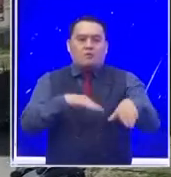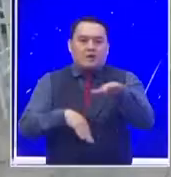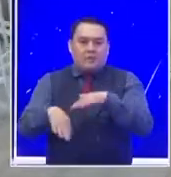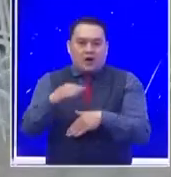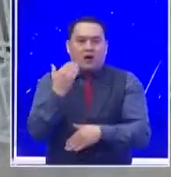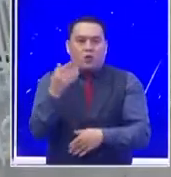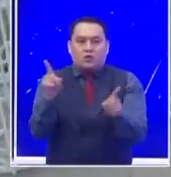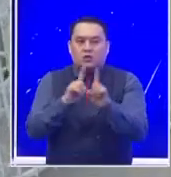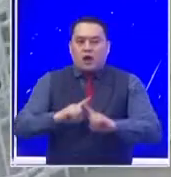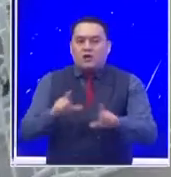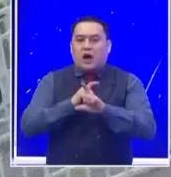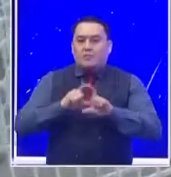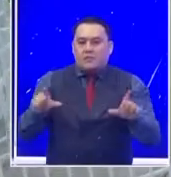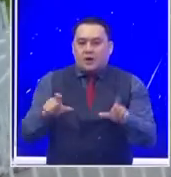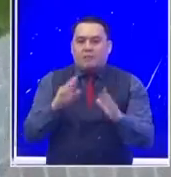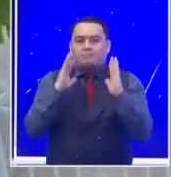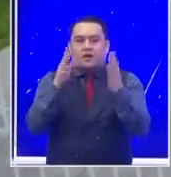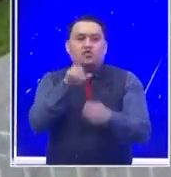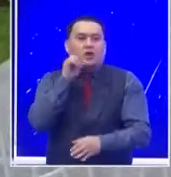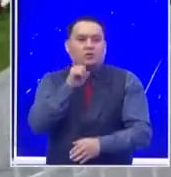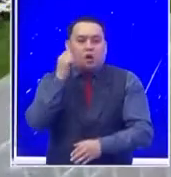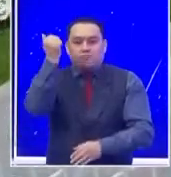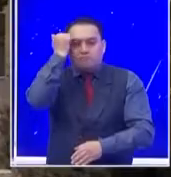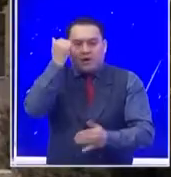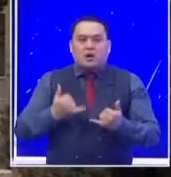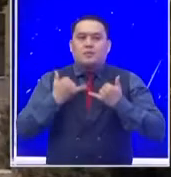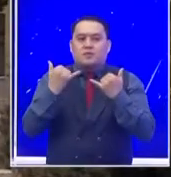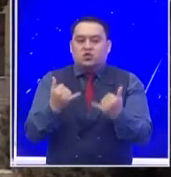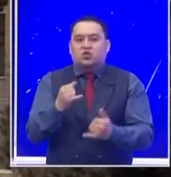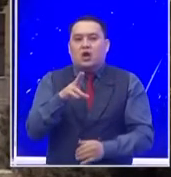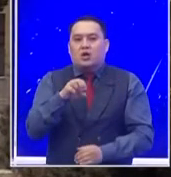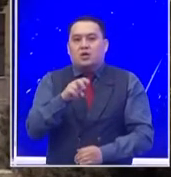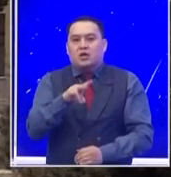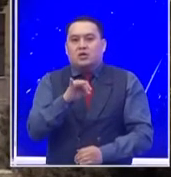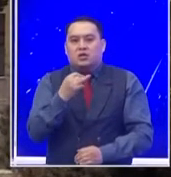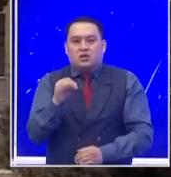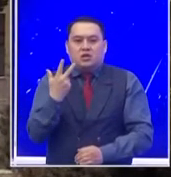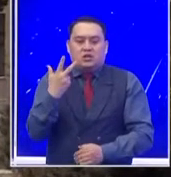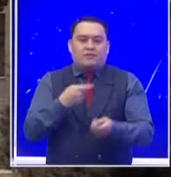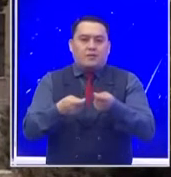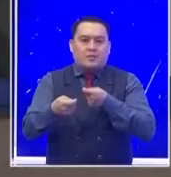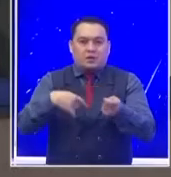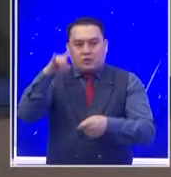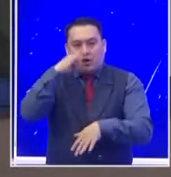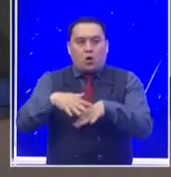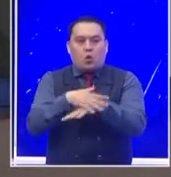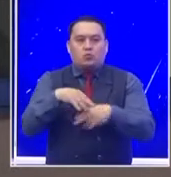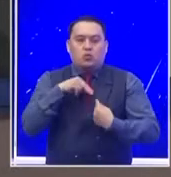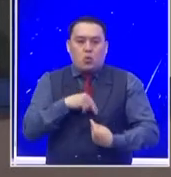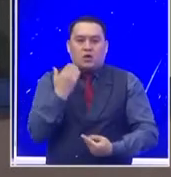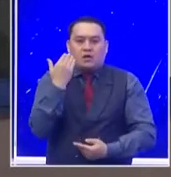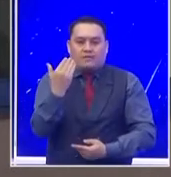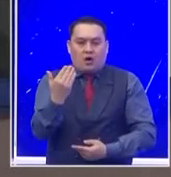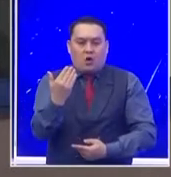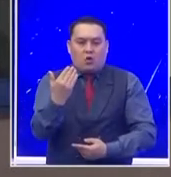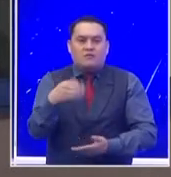уникальные объекты такие как парк жастар памятник посвященных хадра галей жало ире и трем биом казахского народа плод трудов коби а